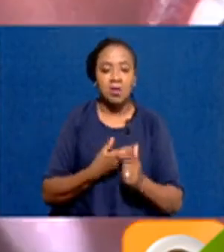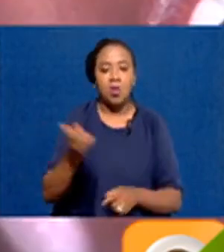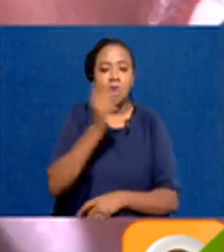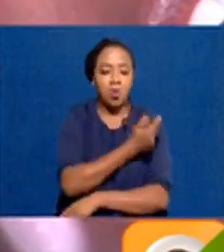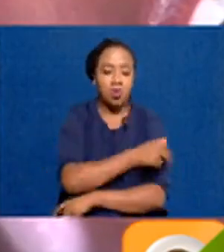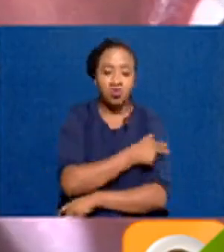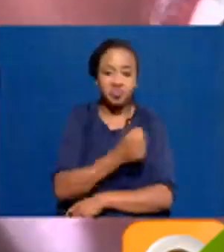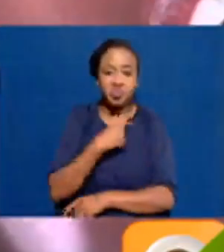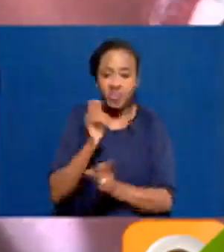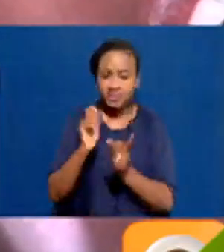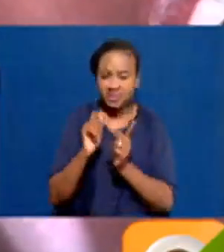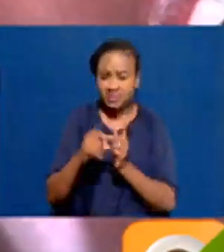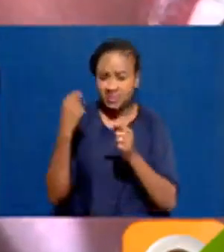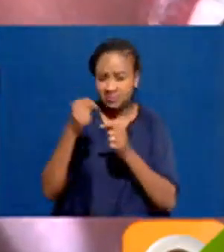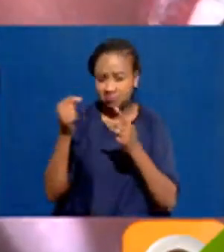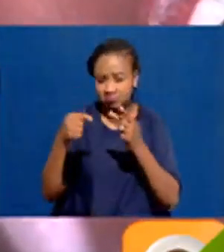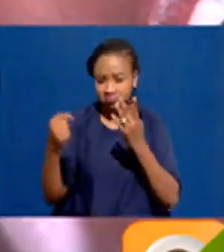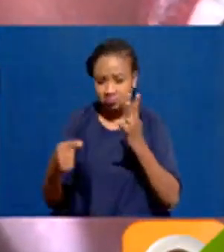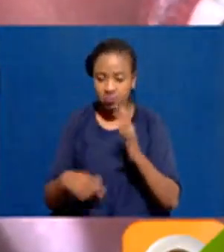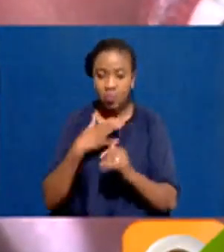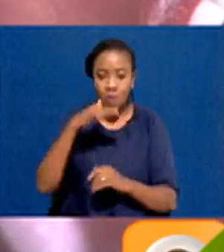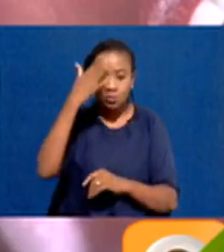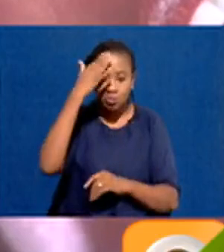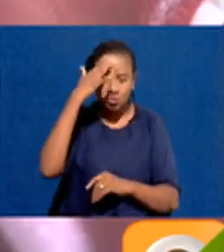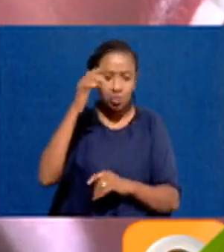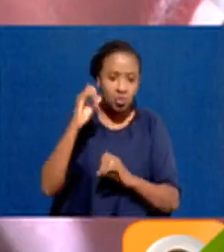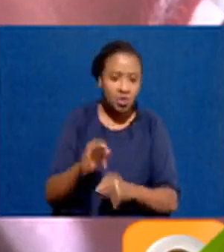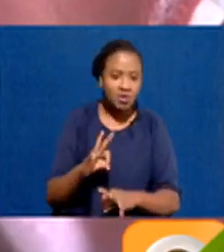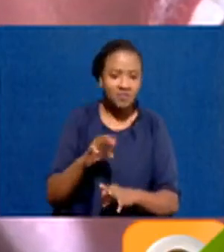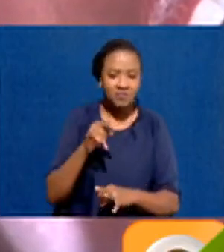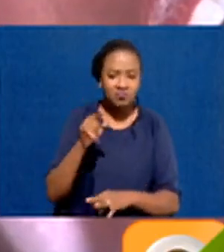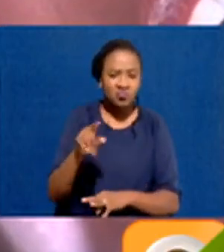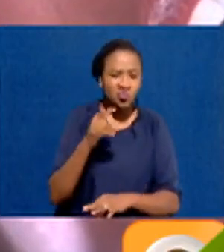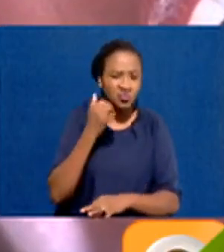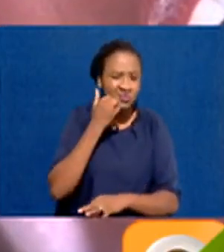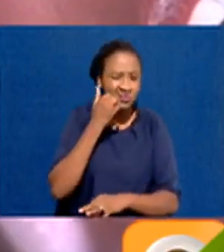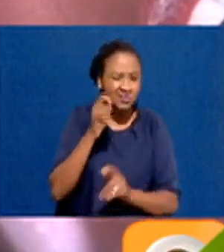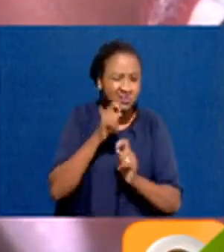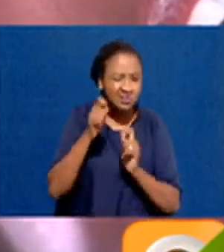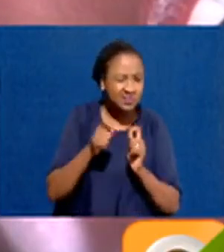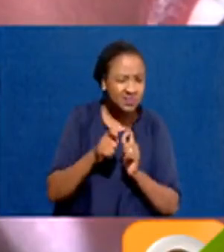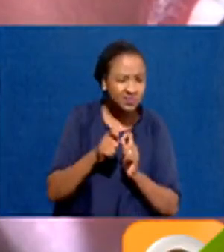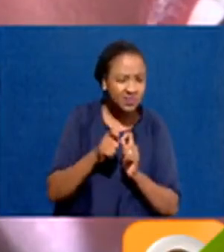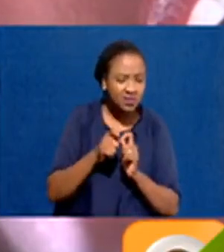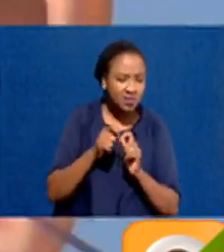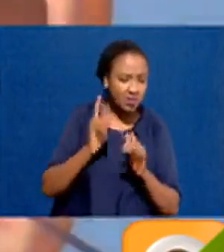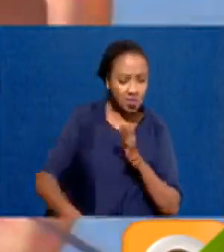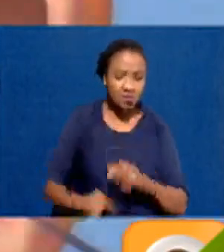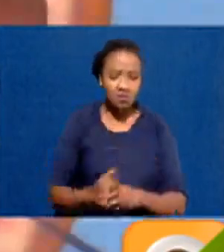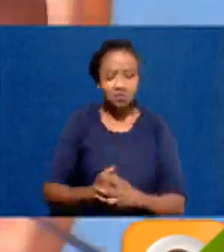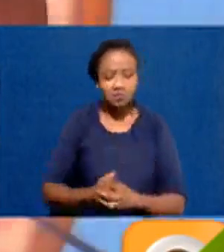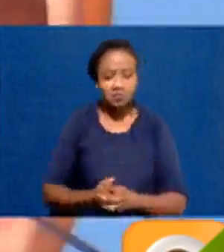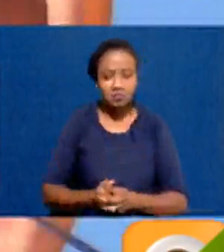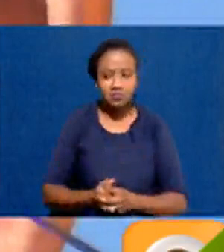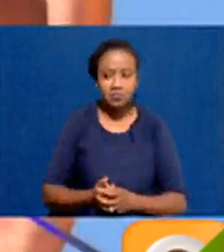vipimo tofauti ili kudhibitisha ni ugonjwa hasa ambao uko unaugua. Na